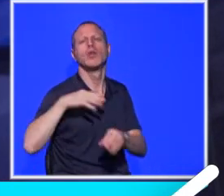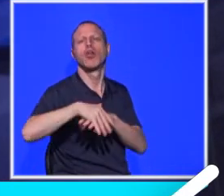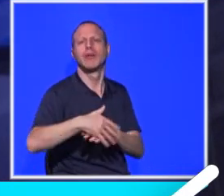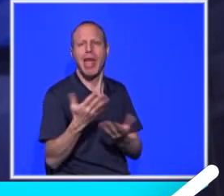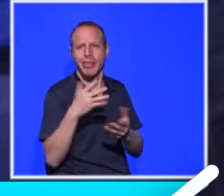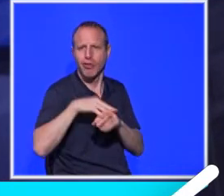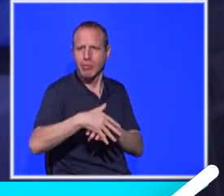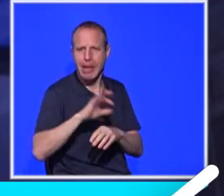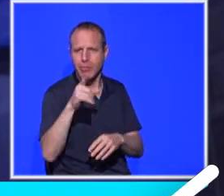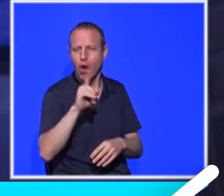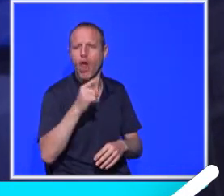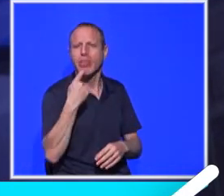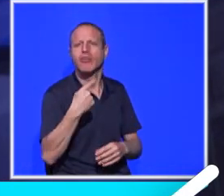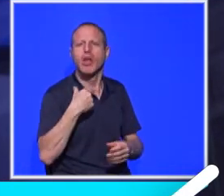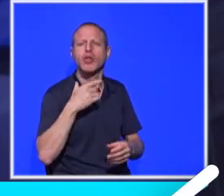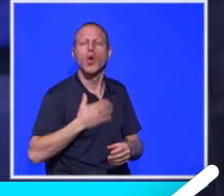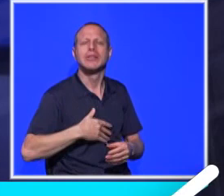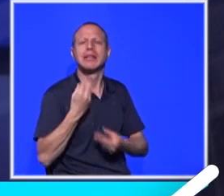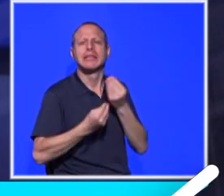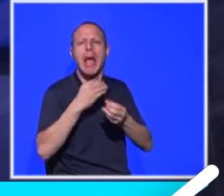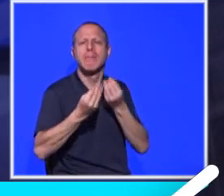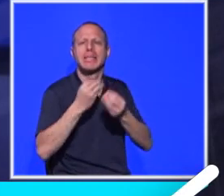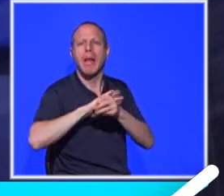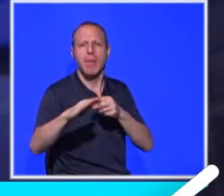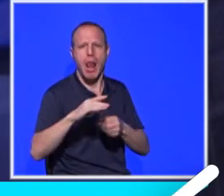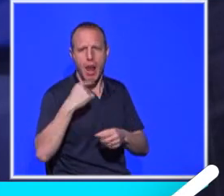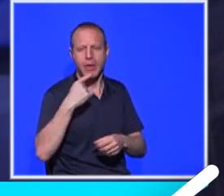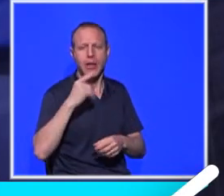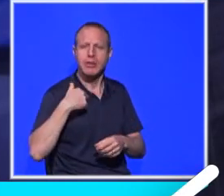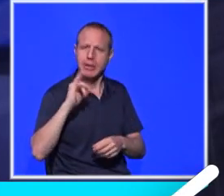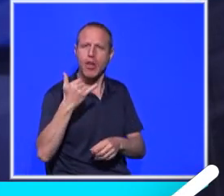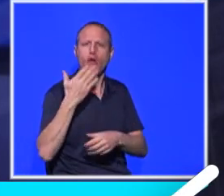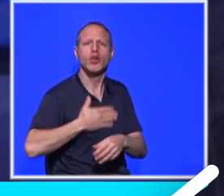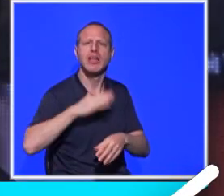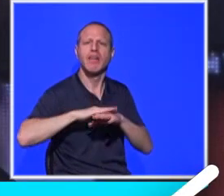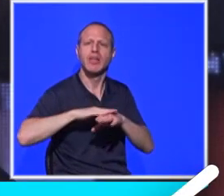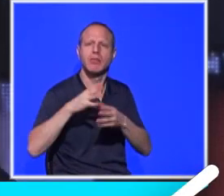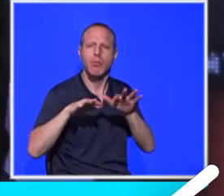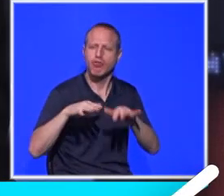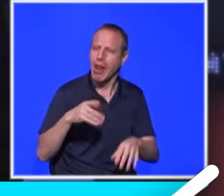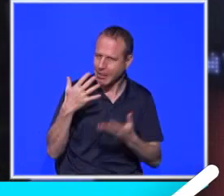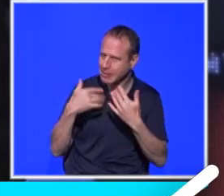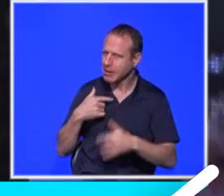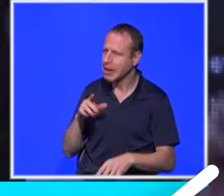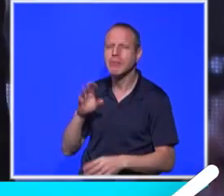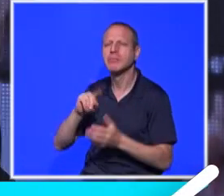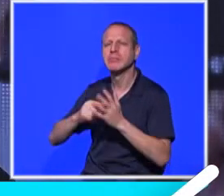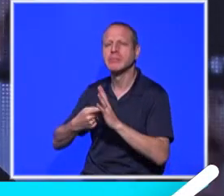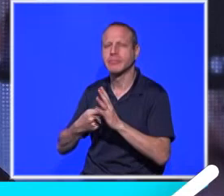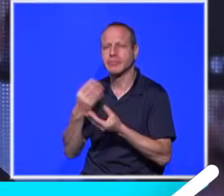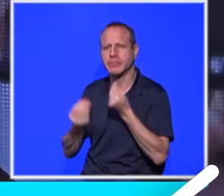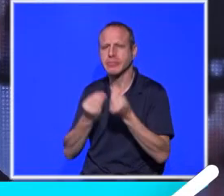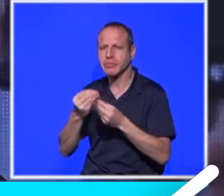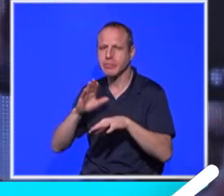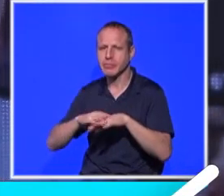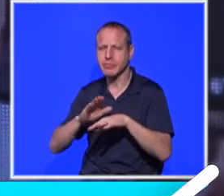לא תגיד שאתה רוצה לשחק את המשחק במלואו? להגיד, אני כן רוצה תפקיד בממשלה. תסביר לי את זה. תסביר לי את זה. מה אתה בעצם, למה אתה מתכוון לשחק את